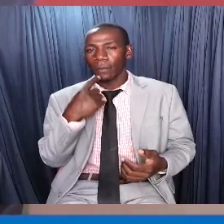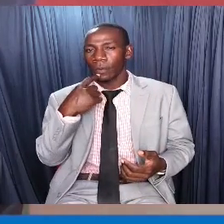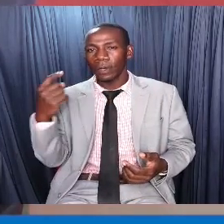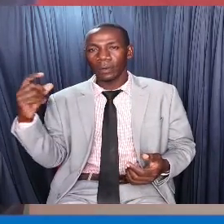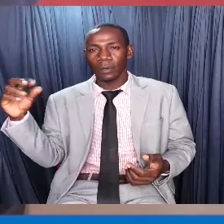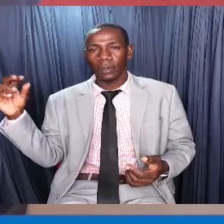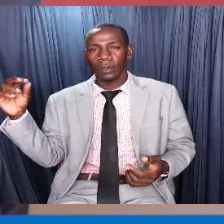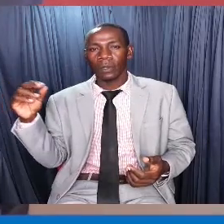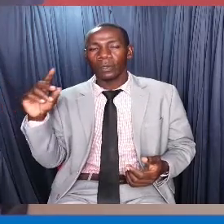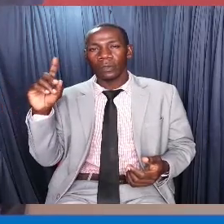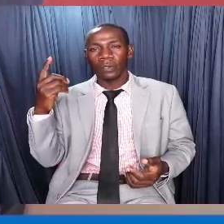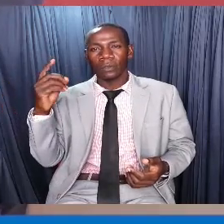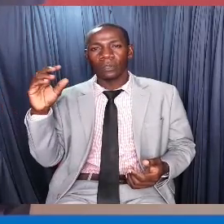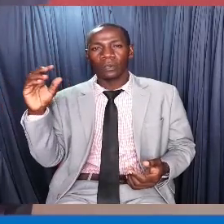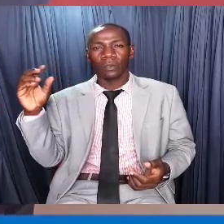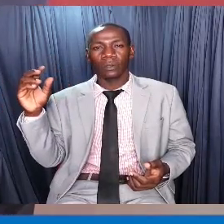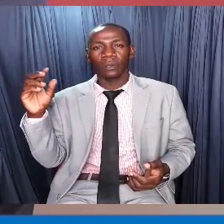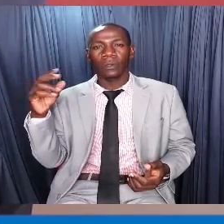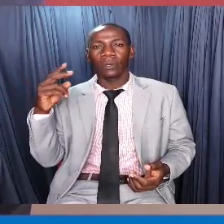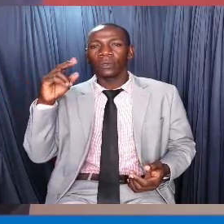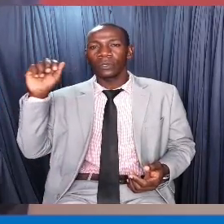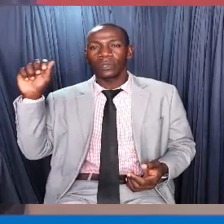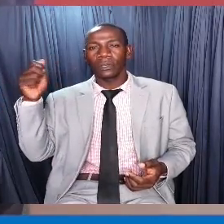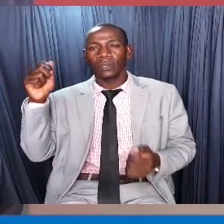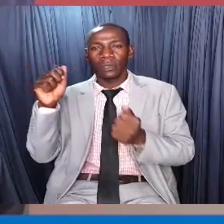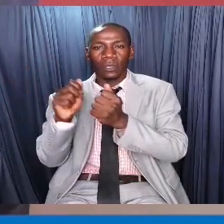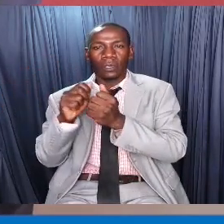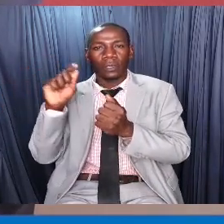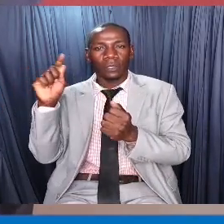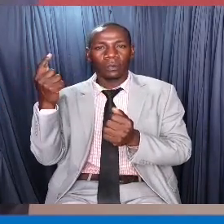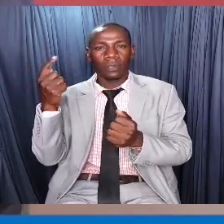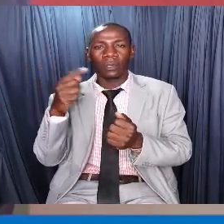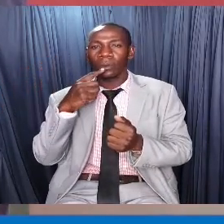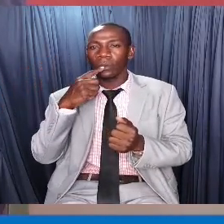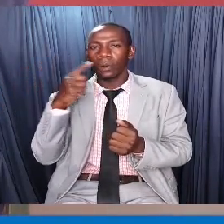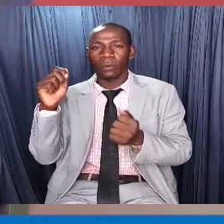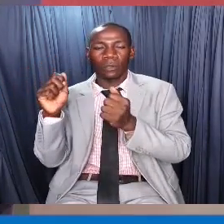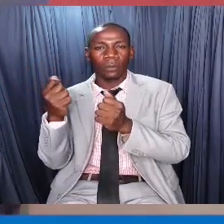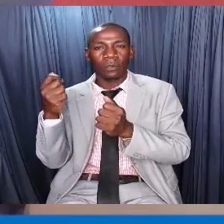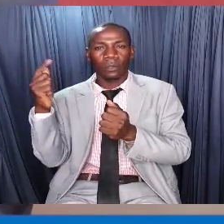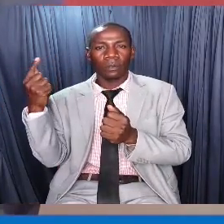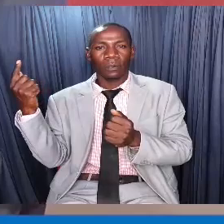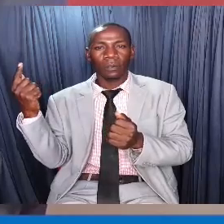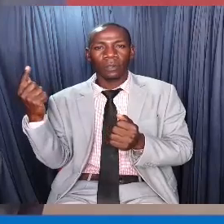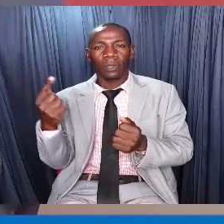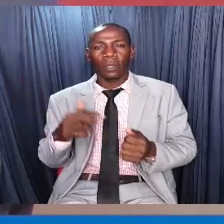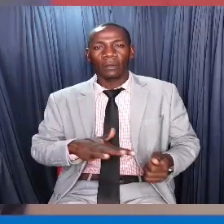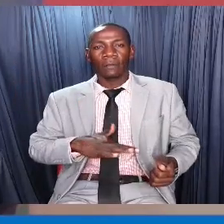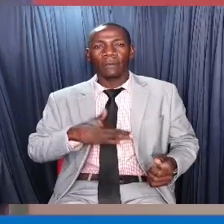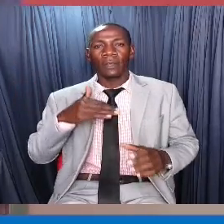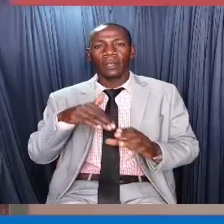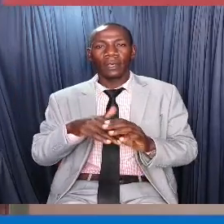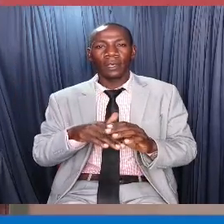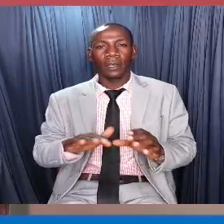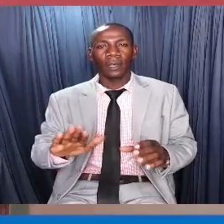Any with 100 shillings, 1,000 shillings, 10,000 shillings, laki moja, beat 100,000. Kila anashikia kule ndani